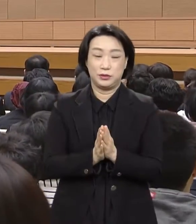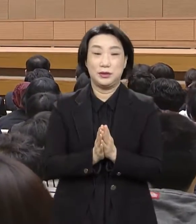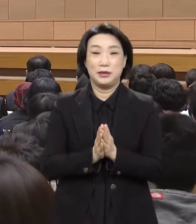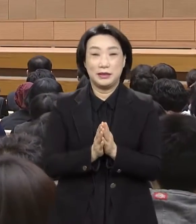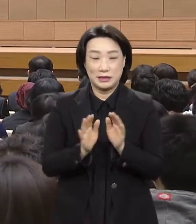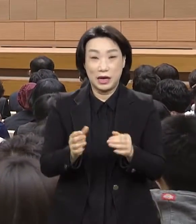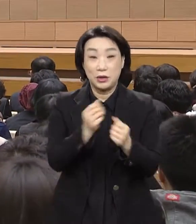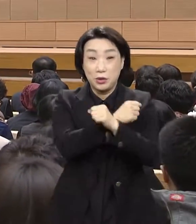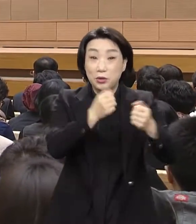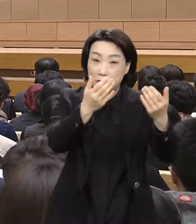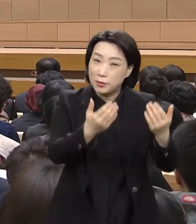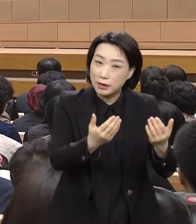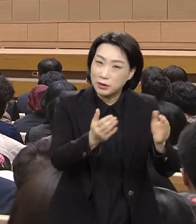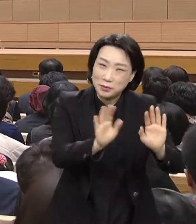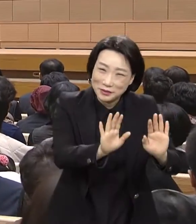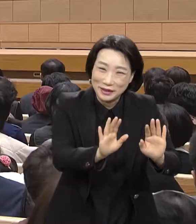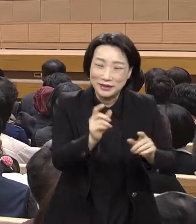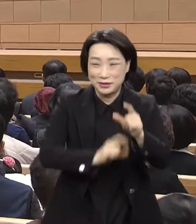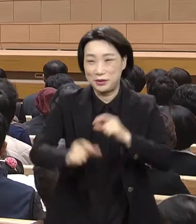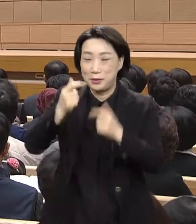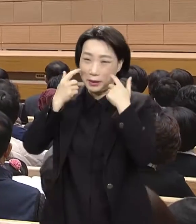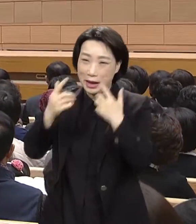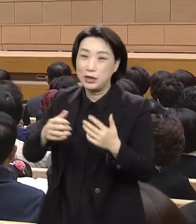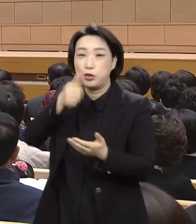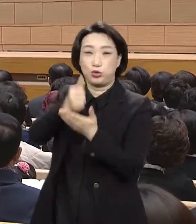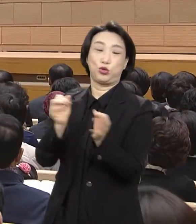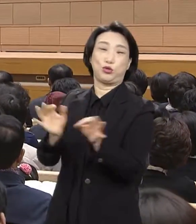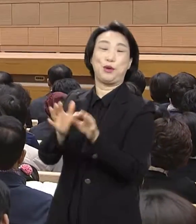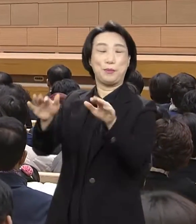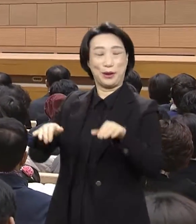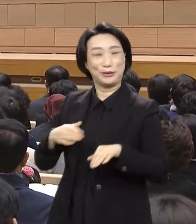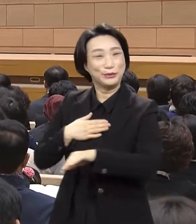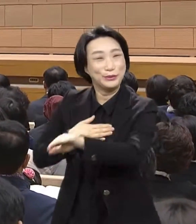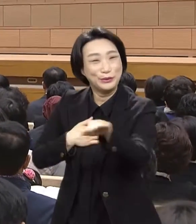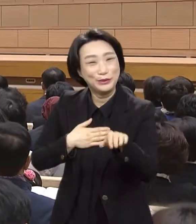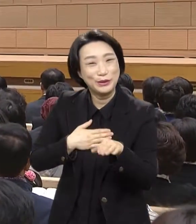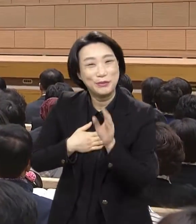우리는 용서보다 확실한 속죄 받았기 때문에